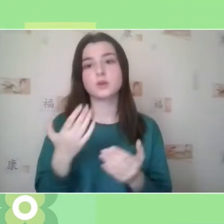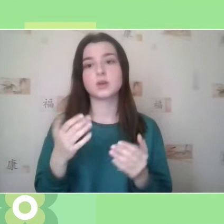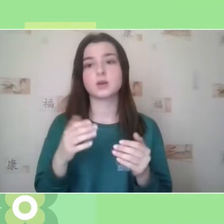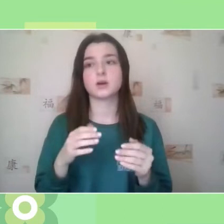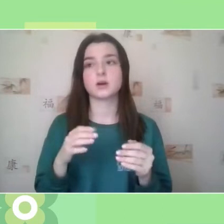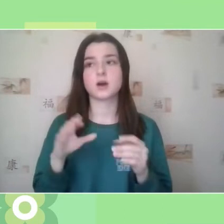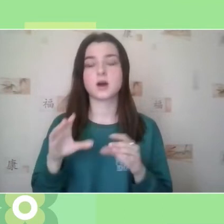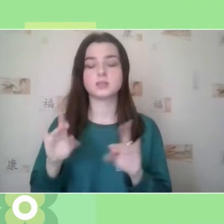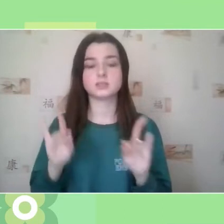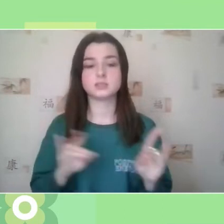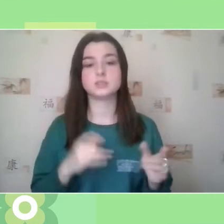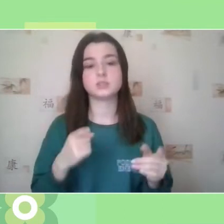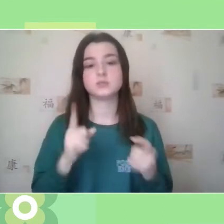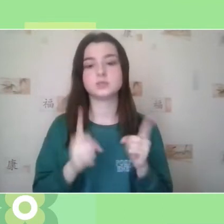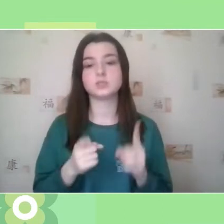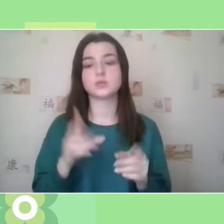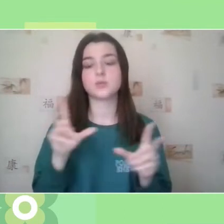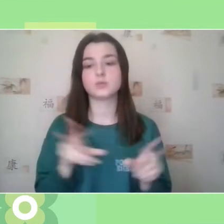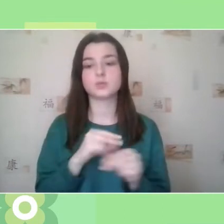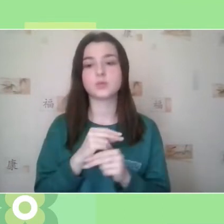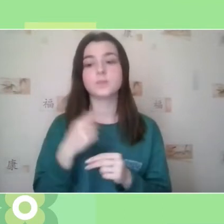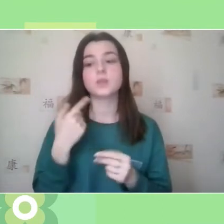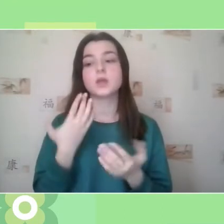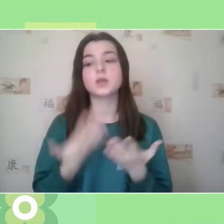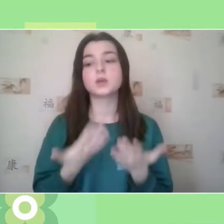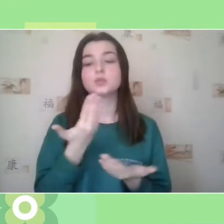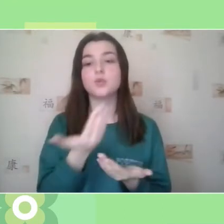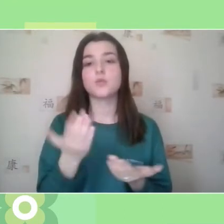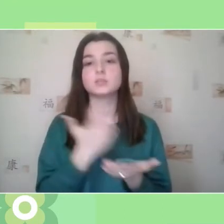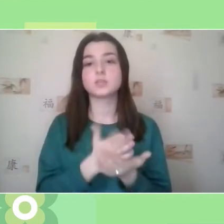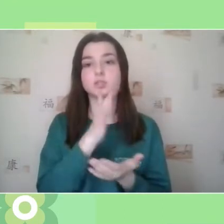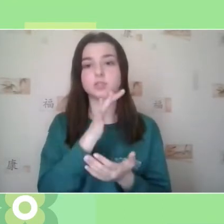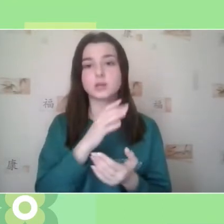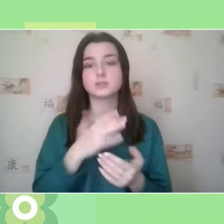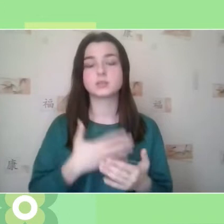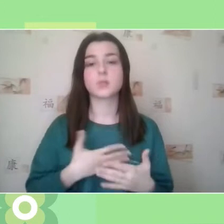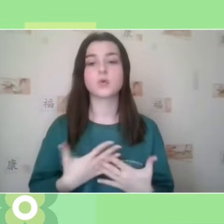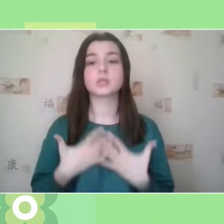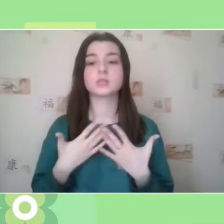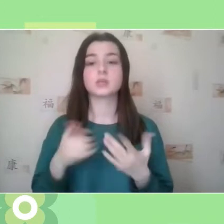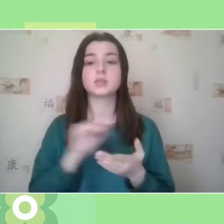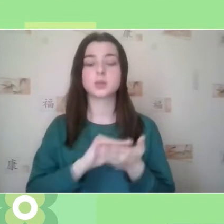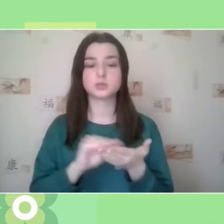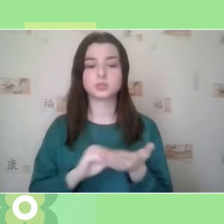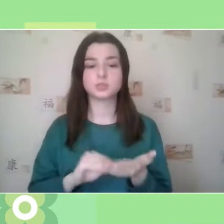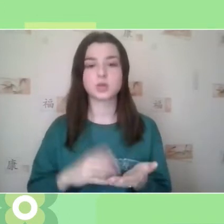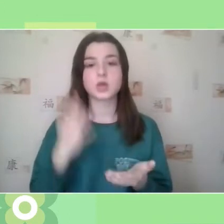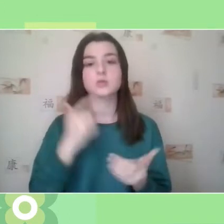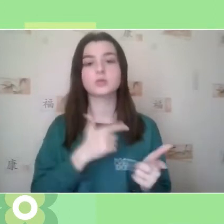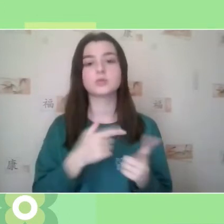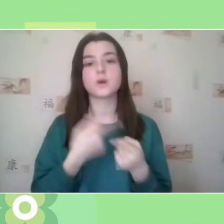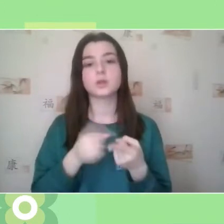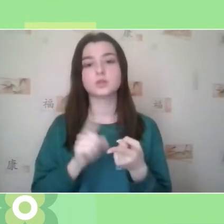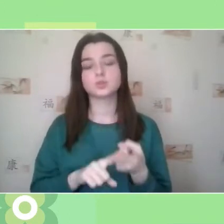Тому подумайте про це, якщо у вас зараз є час і натхнення, напишіть. А я вам наведу приклад, коли я готувала вам цю презентацію,